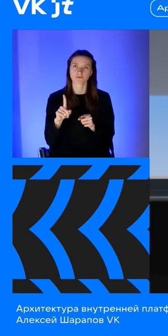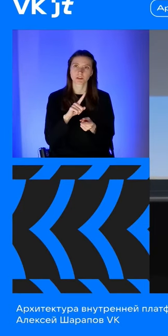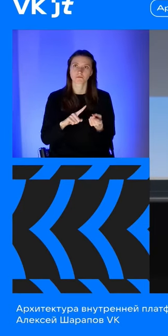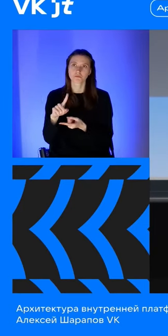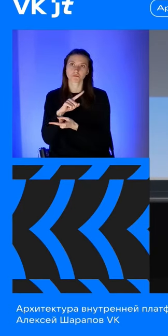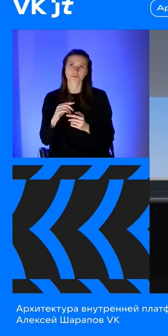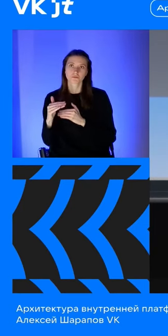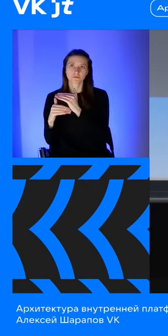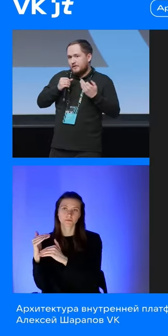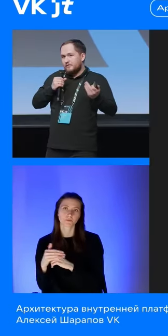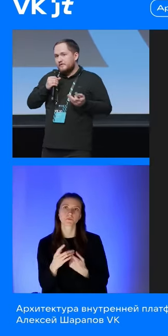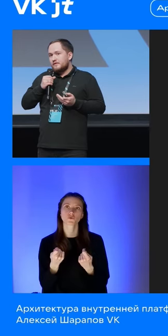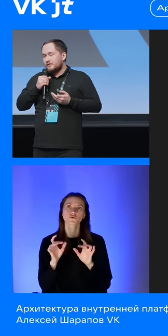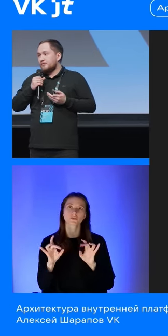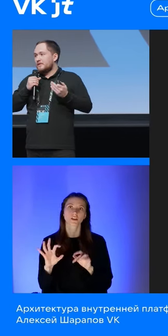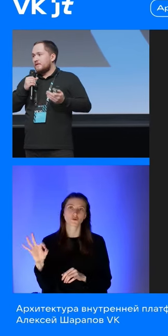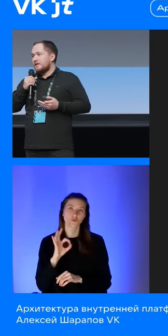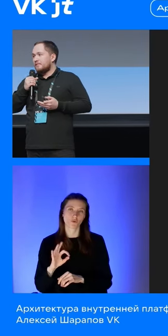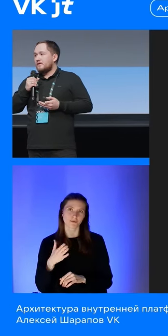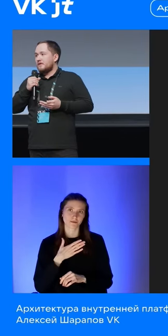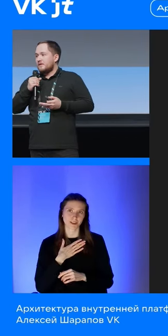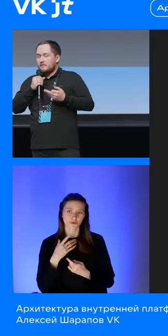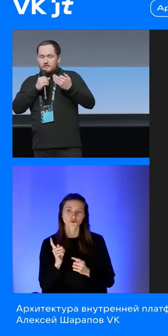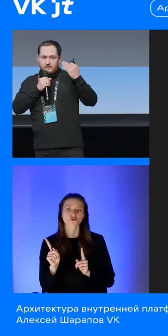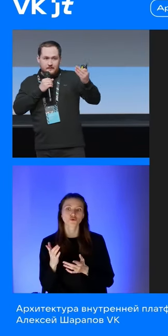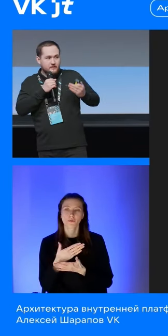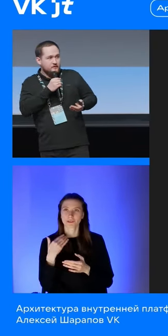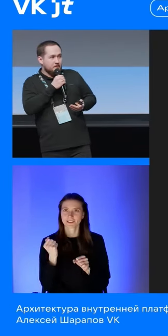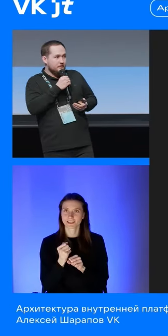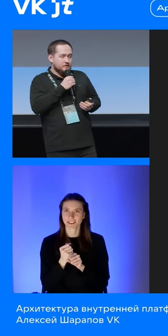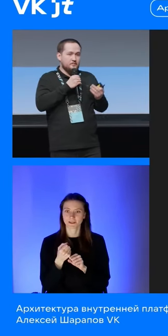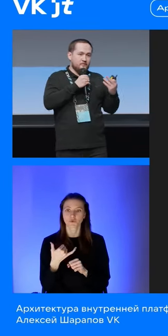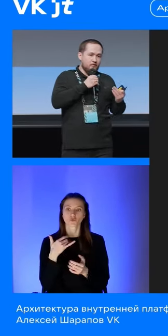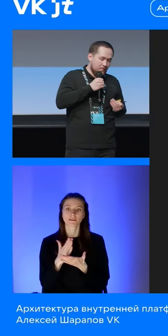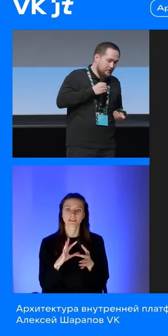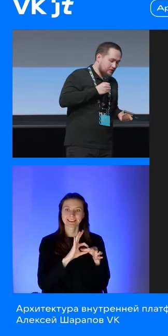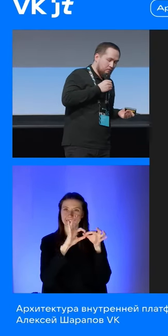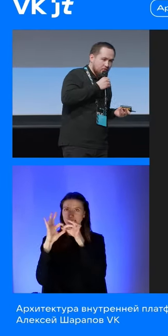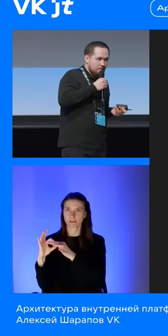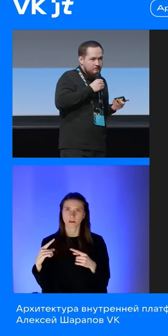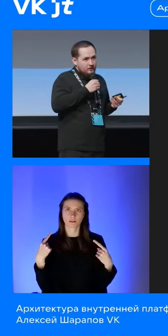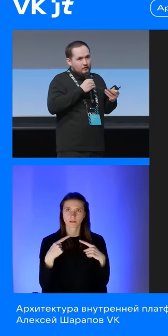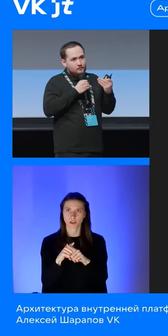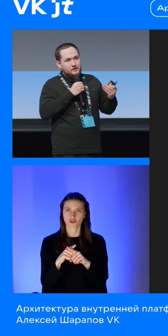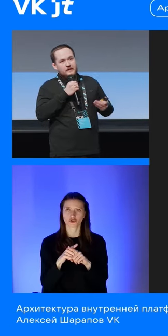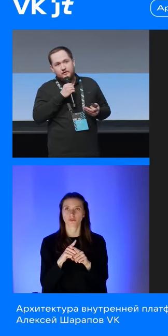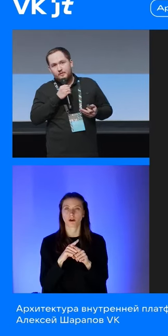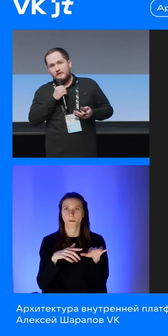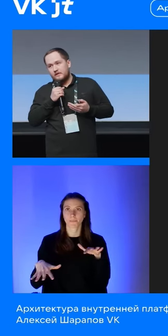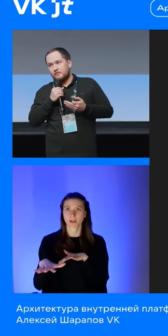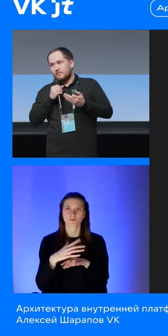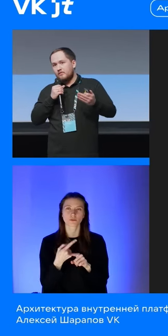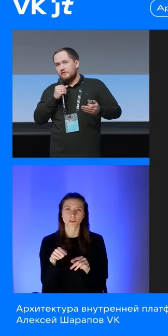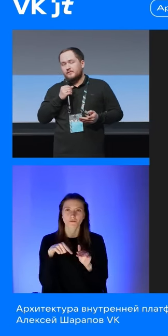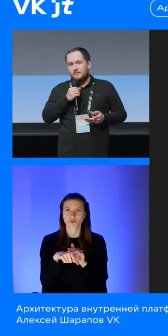расскажу о нас немного вообще то есть что мы делаем единая технологическая платформа это такой внутренний наш